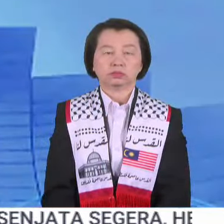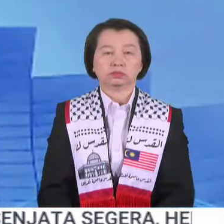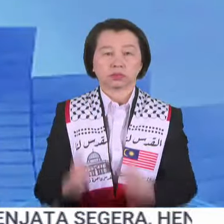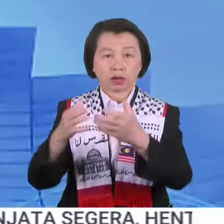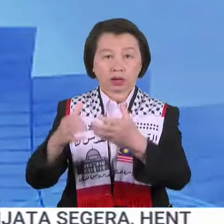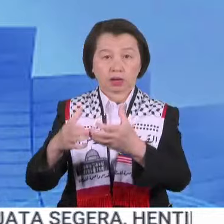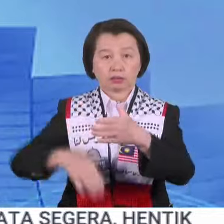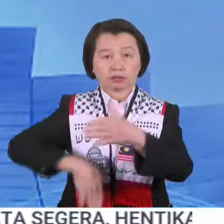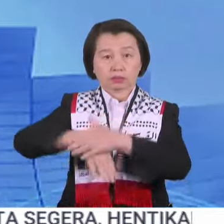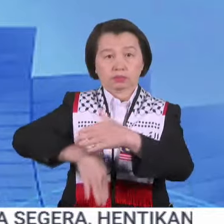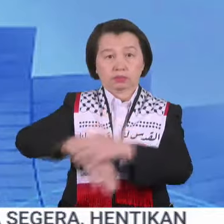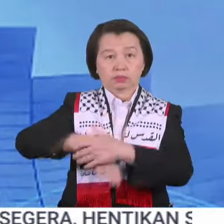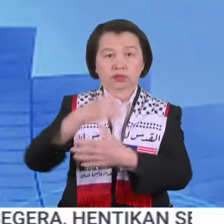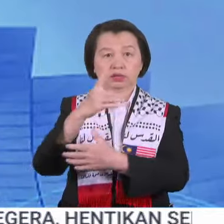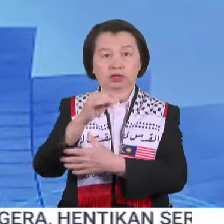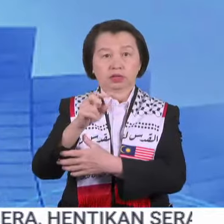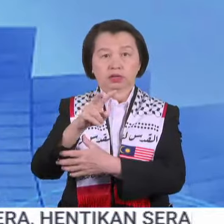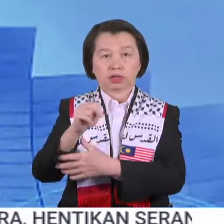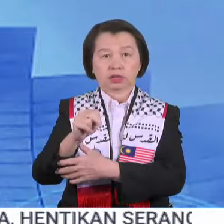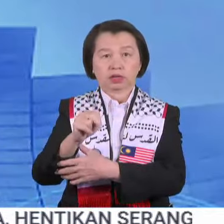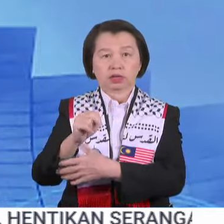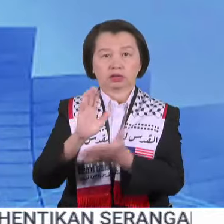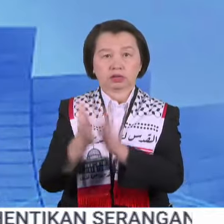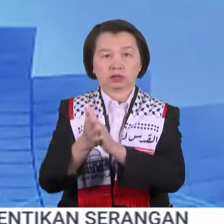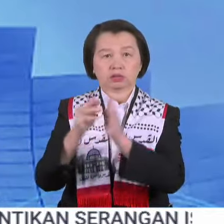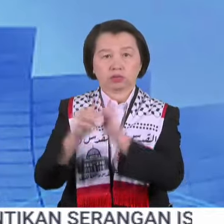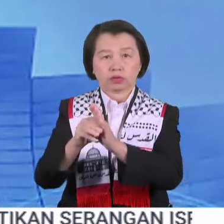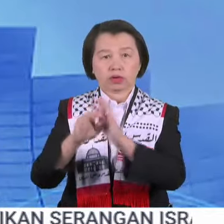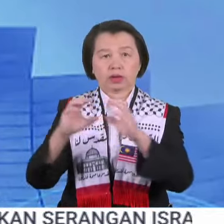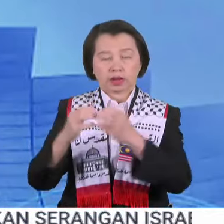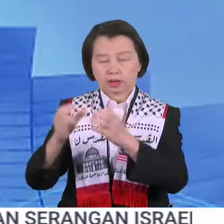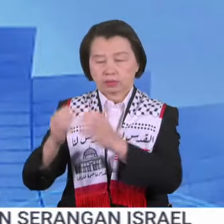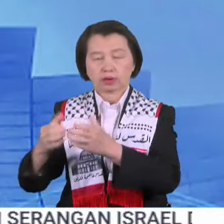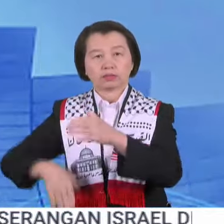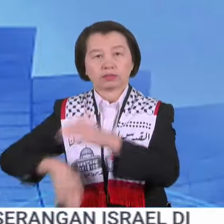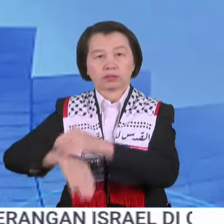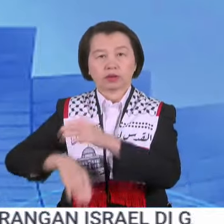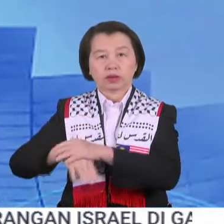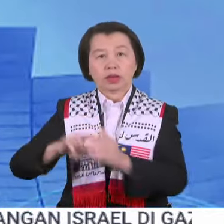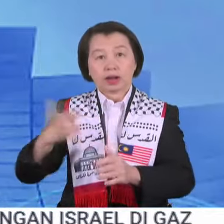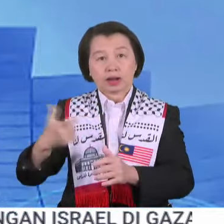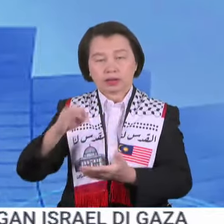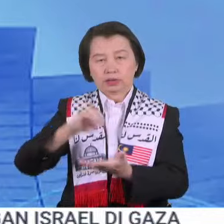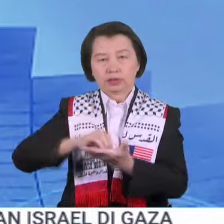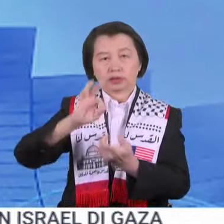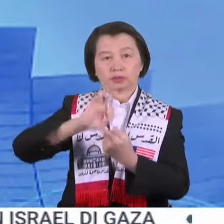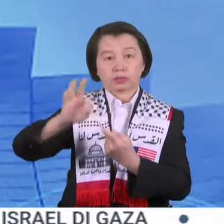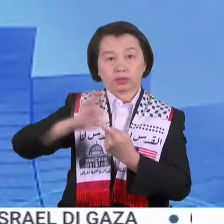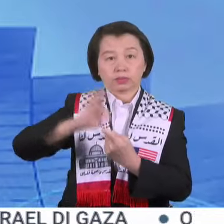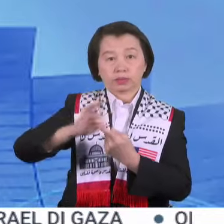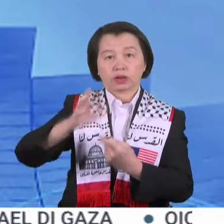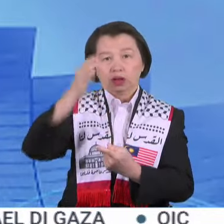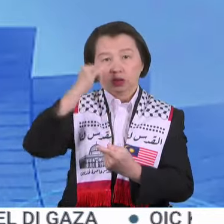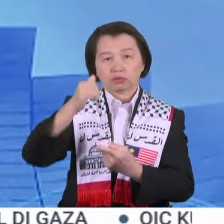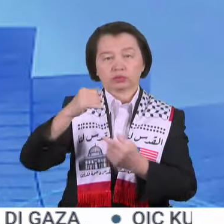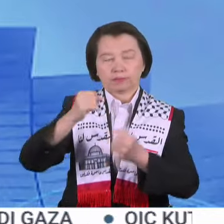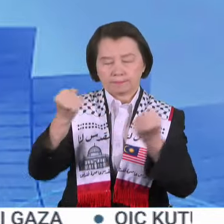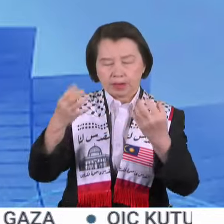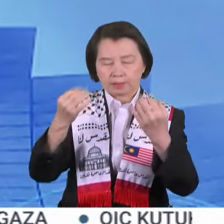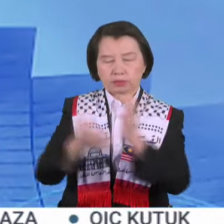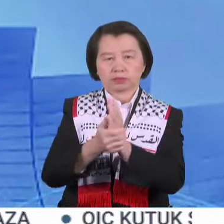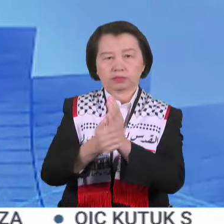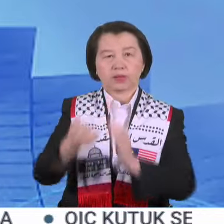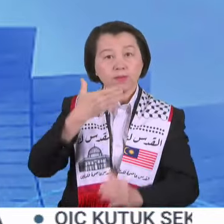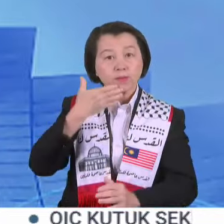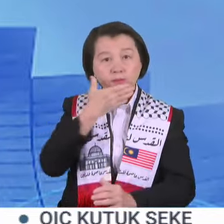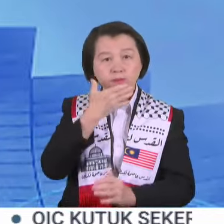Kelab bola sepak DNA Faizal Halim akan jadikan model kepada kelab-kelab bola sepak tempatan lain di Pulau Pinang. Tujuannya menghasilkan lebih ramai